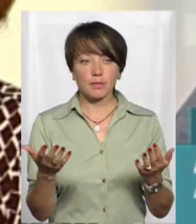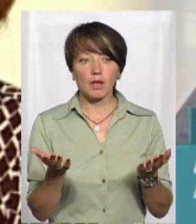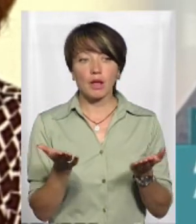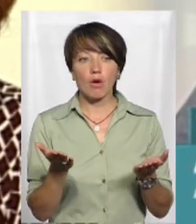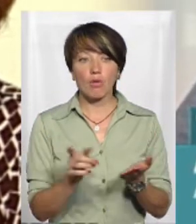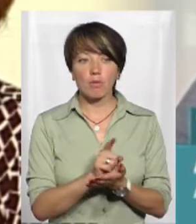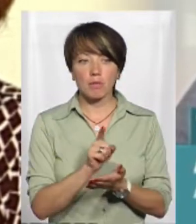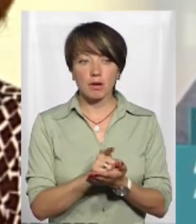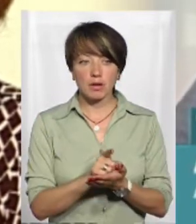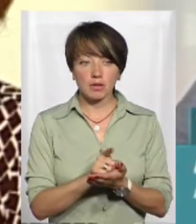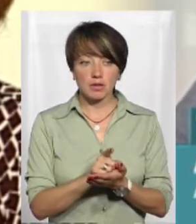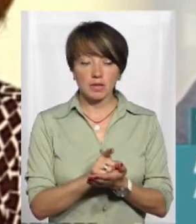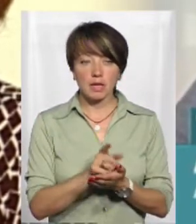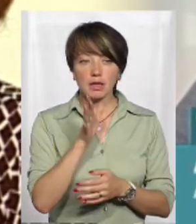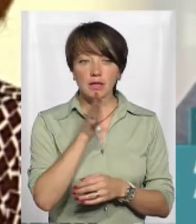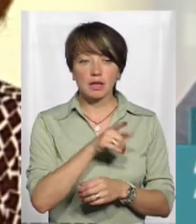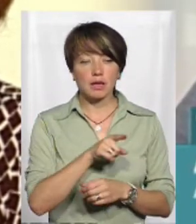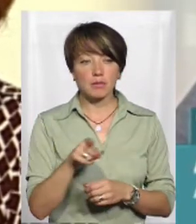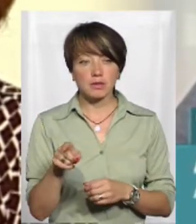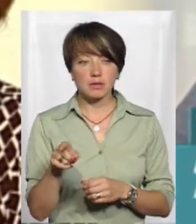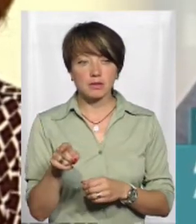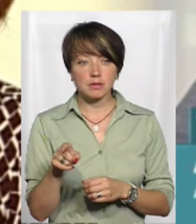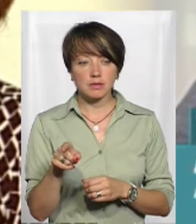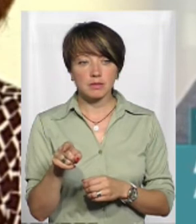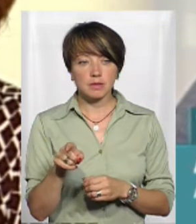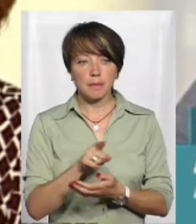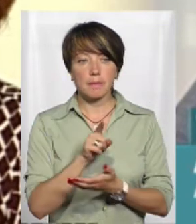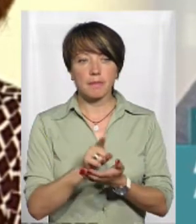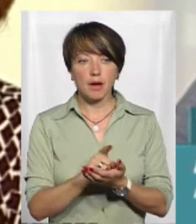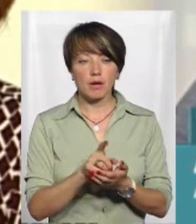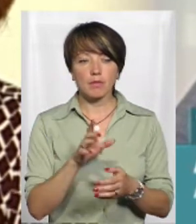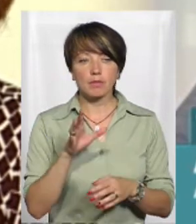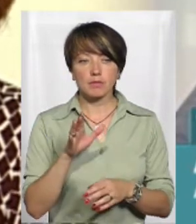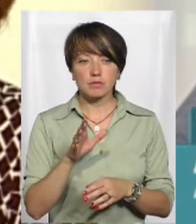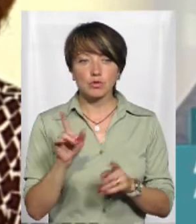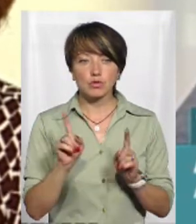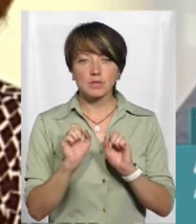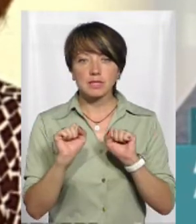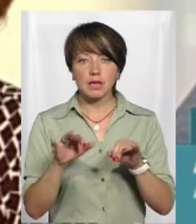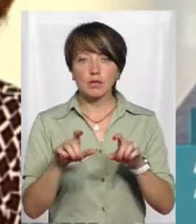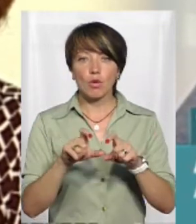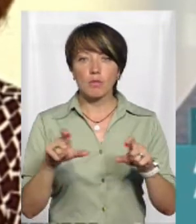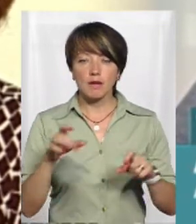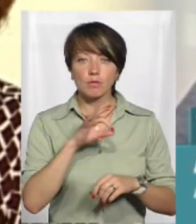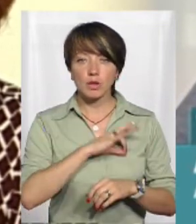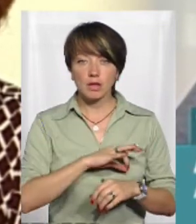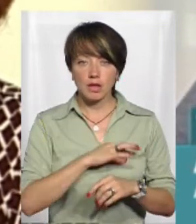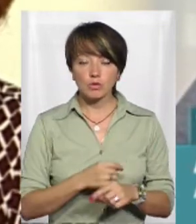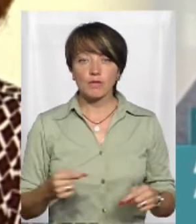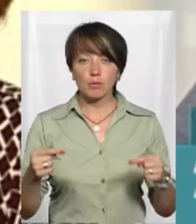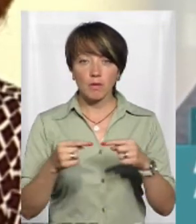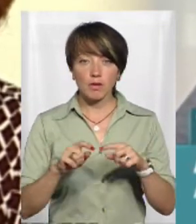якого мають бути, який термін має дотриматися забудовник, щоб здати об'єкт в експлуатацію. І, відповідно,